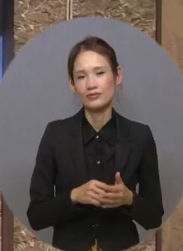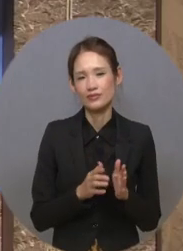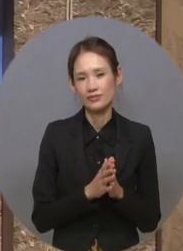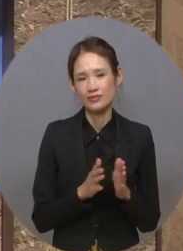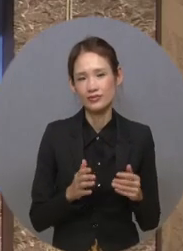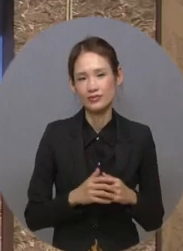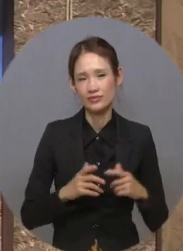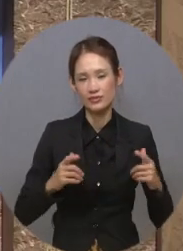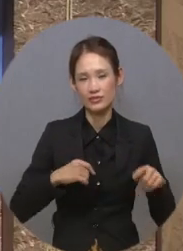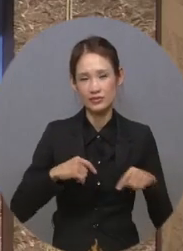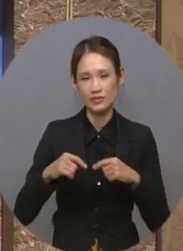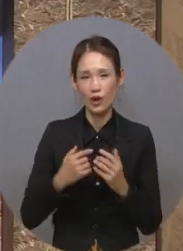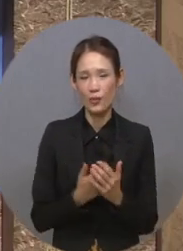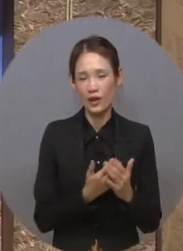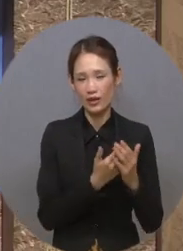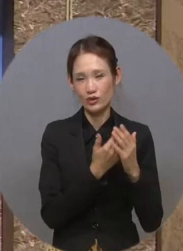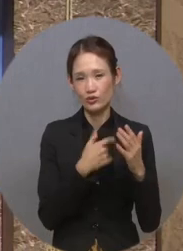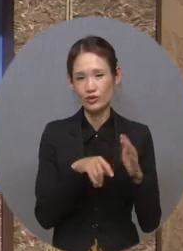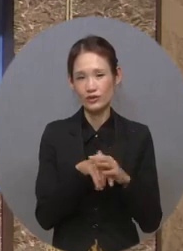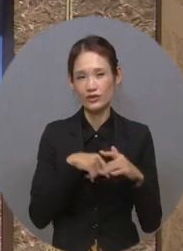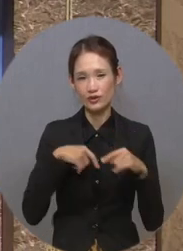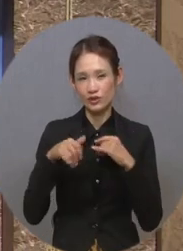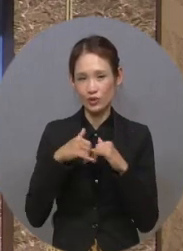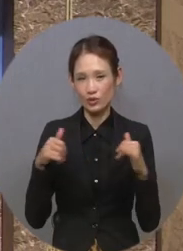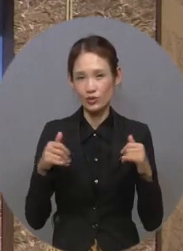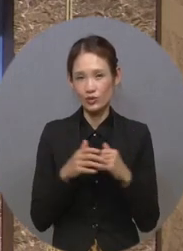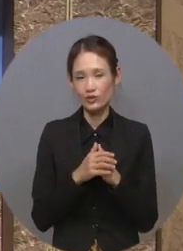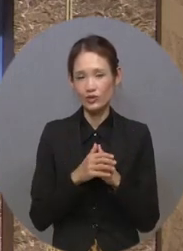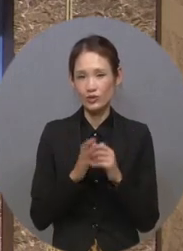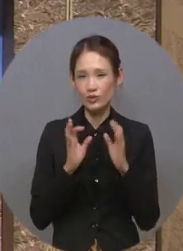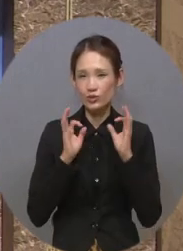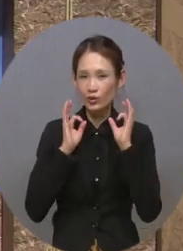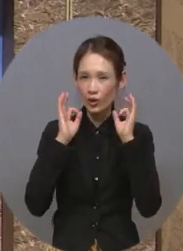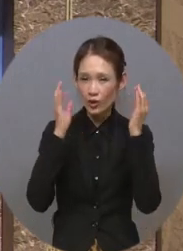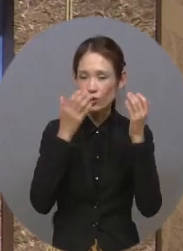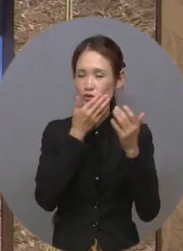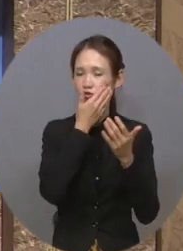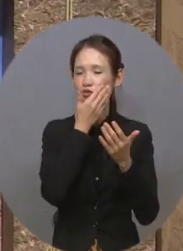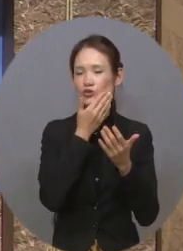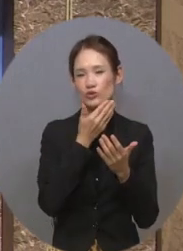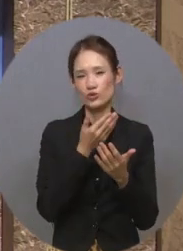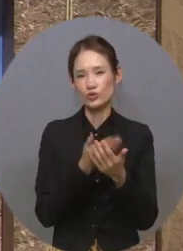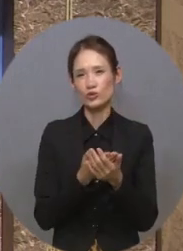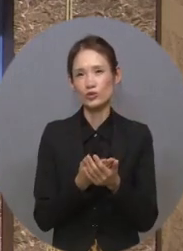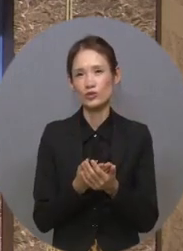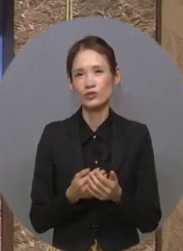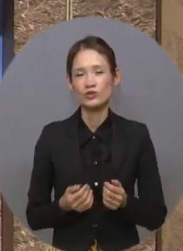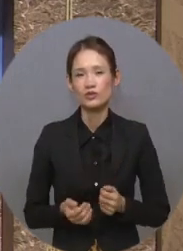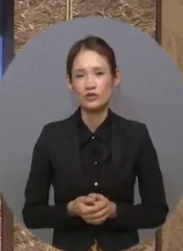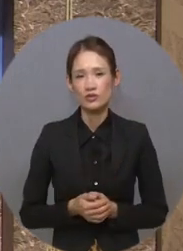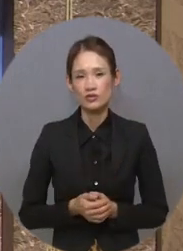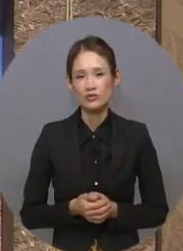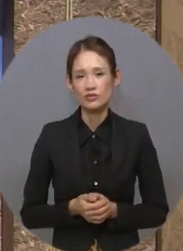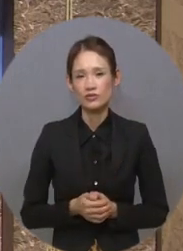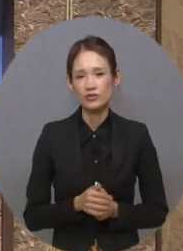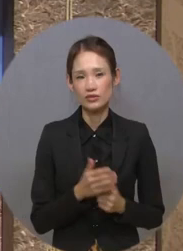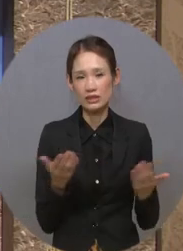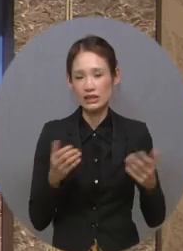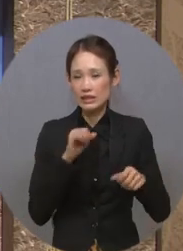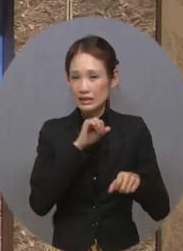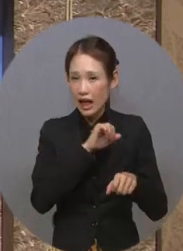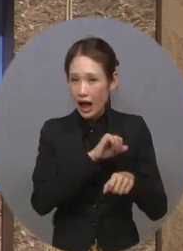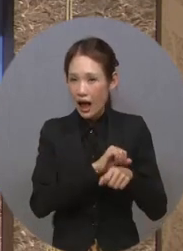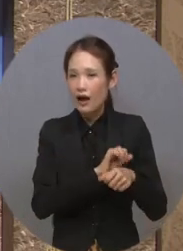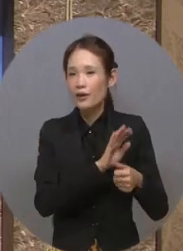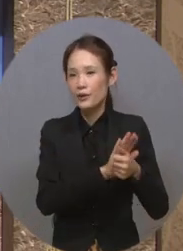정치, 지역을 발전을 위해서 정치하시는 분들에게 노력이 참 중요한 거거든요. 근데 네. 그분들이 일 잘할 수 있게